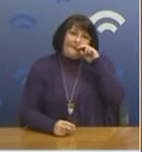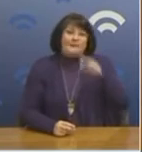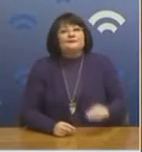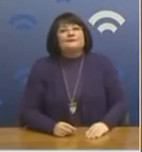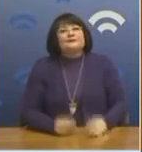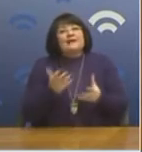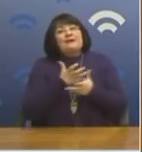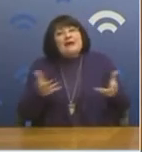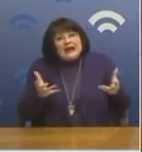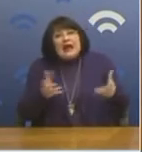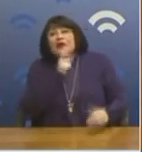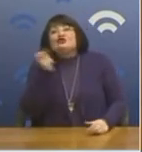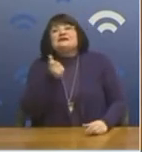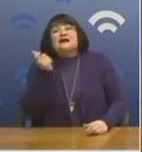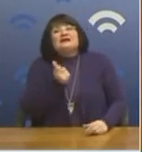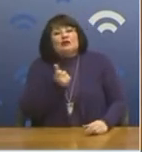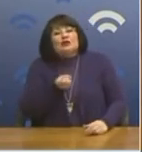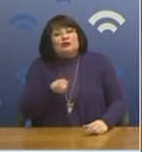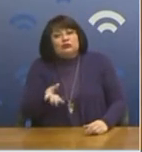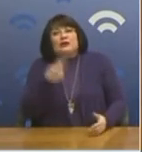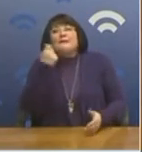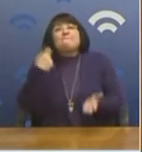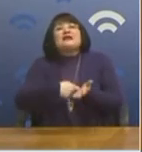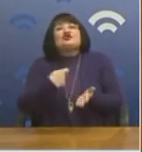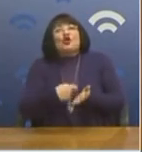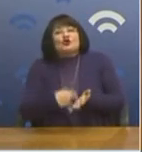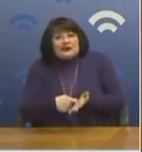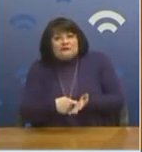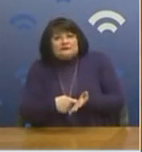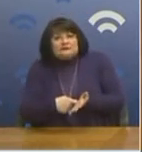κορμό των συνταξιούχων και των μισθωτών η